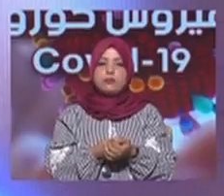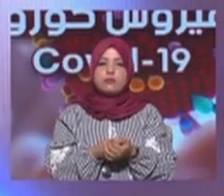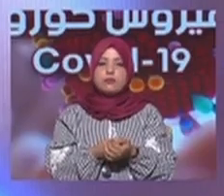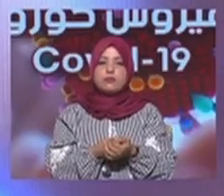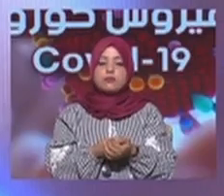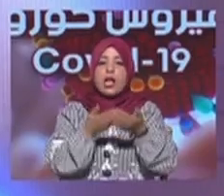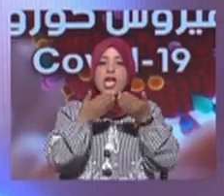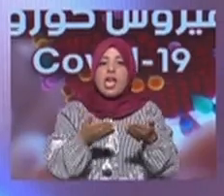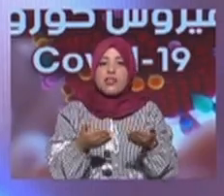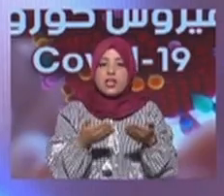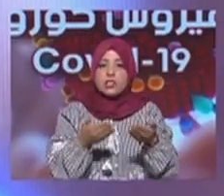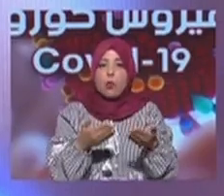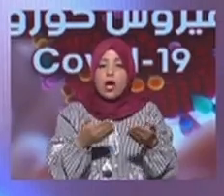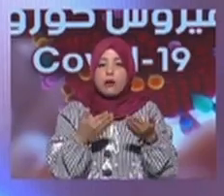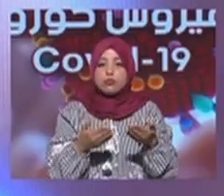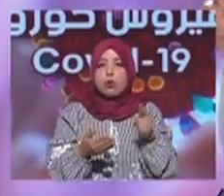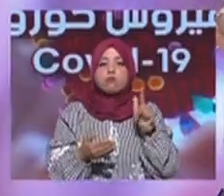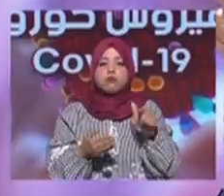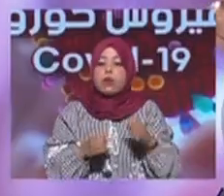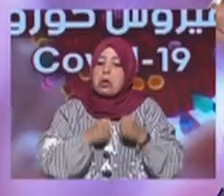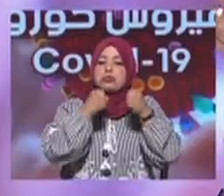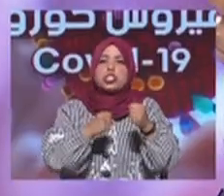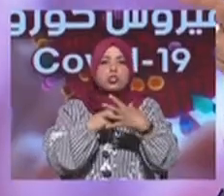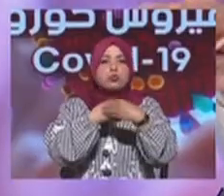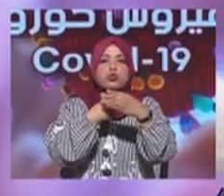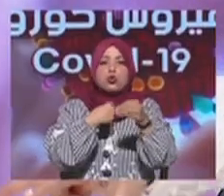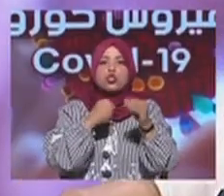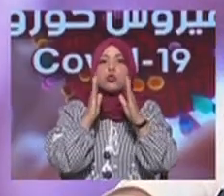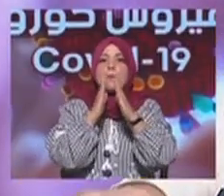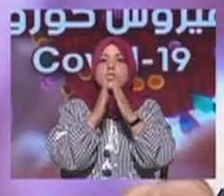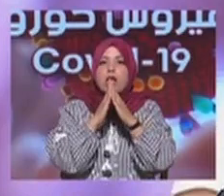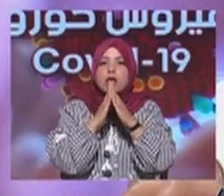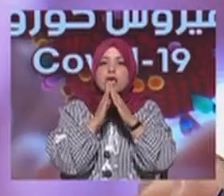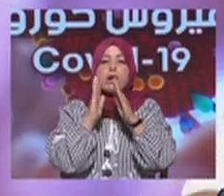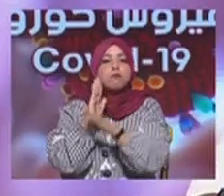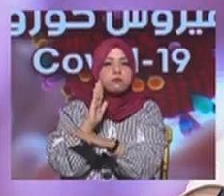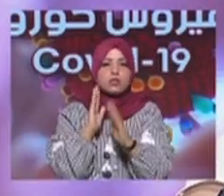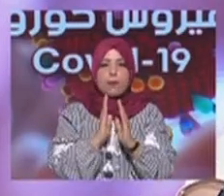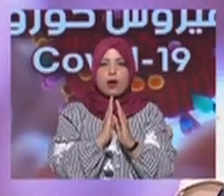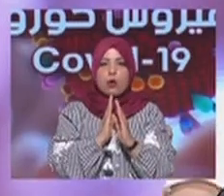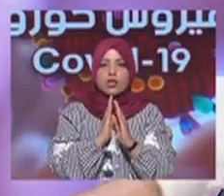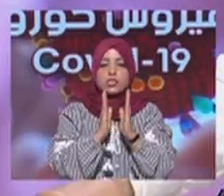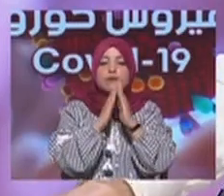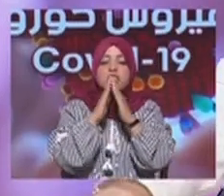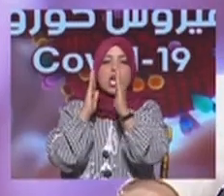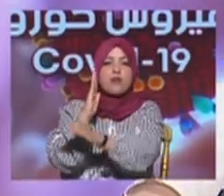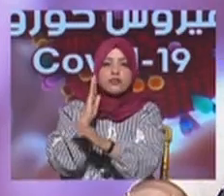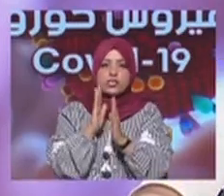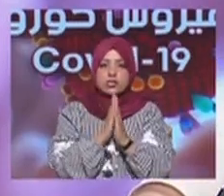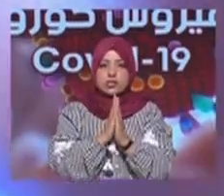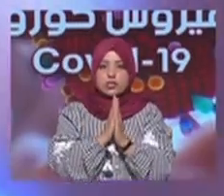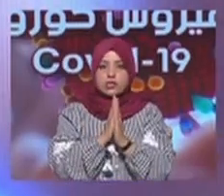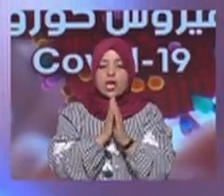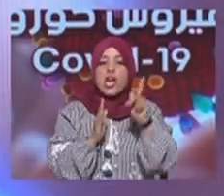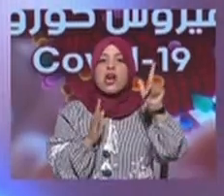لنا الخروج ولا هو ذاك علاش ماهوش ماهوش تيست دو ماس هو تيست سيبلي سيبلي باش كيما قلنا نحن فئه